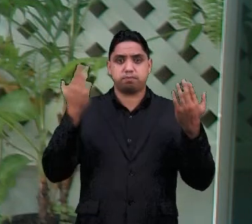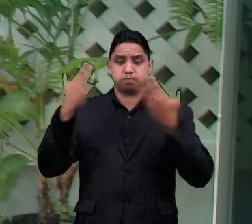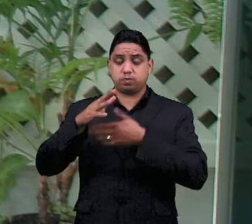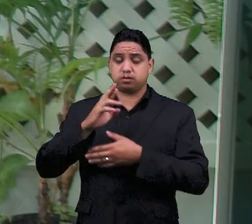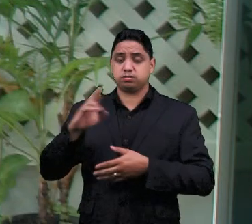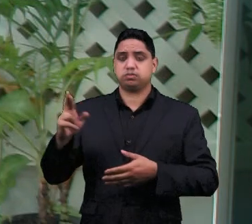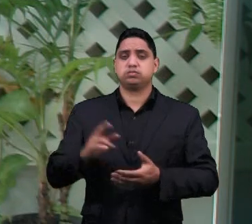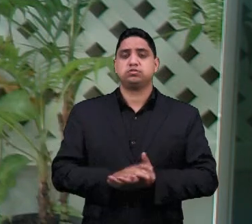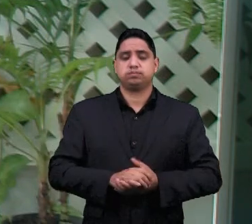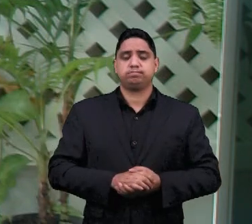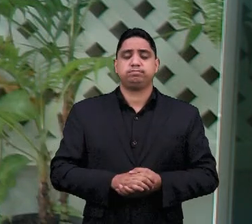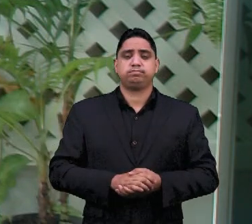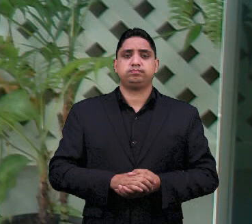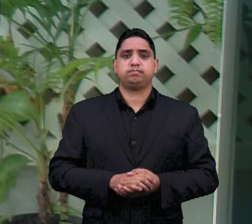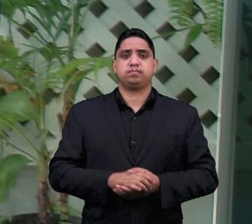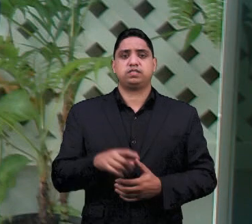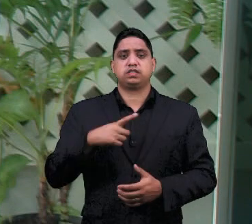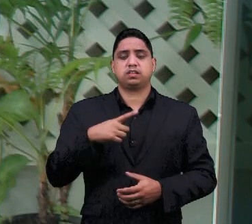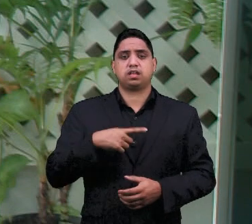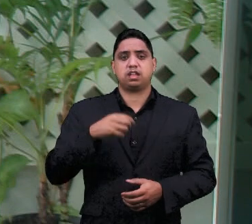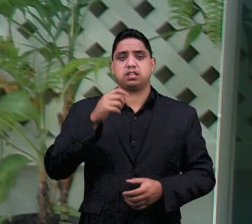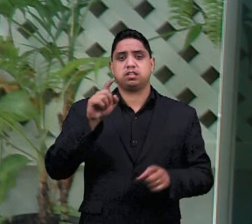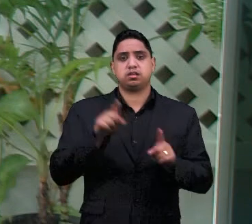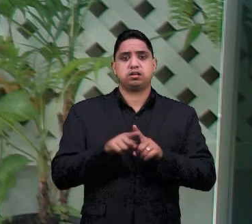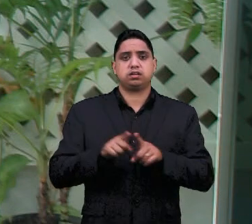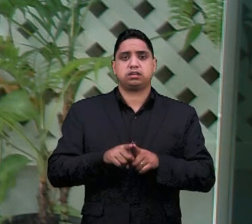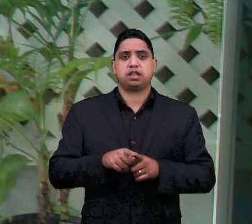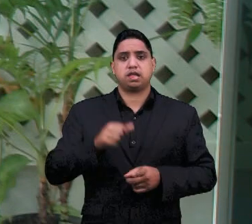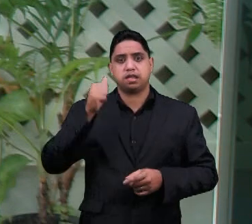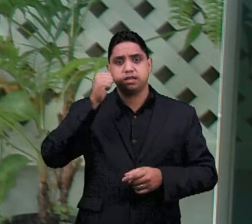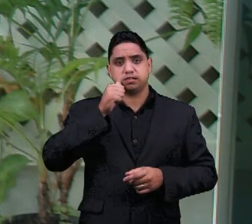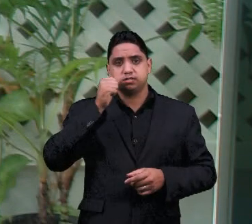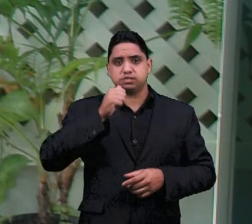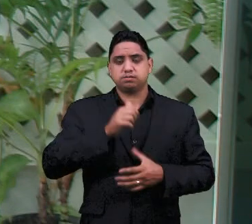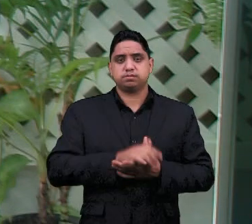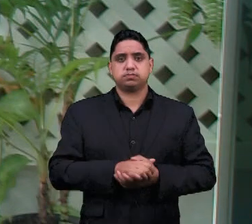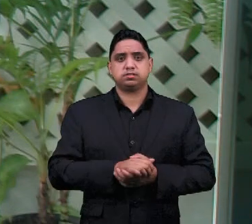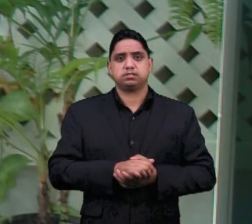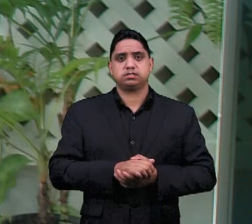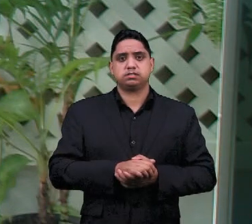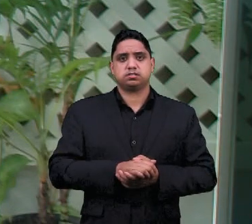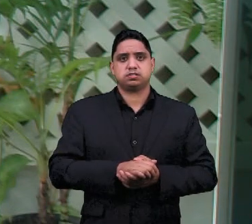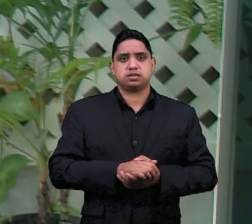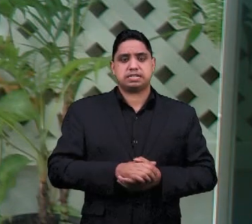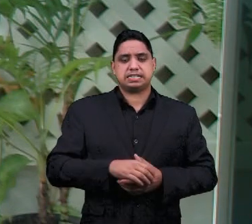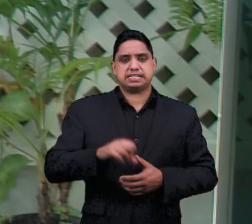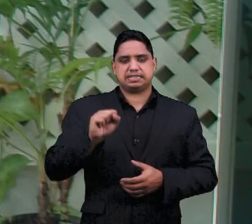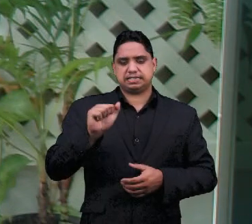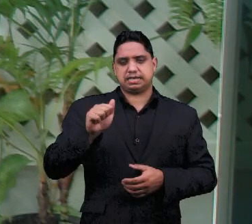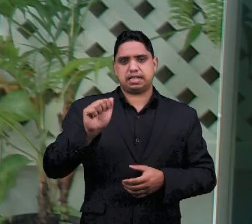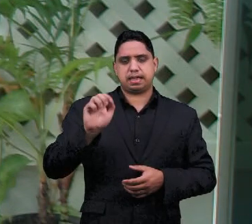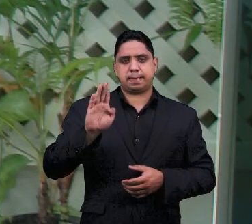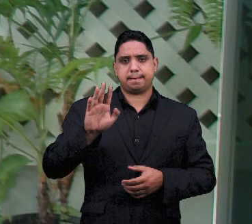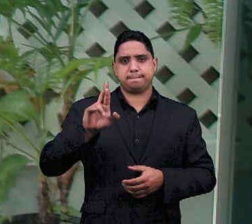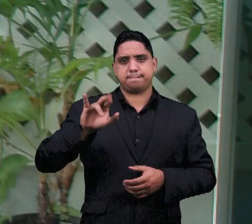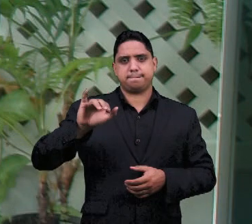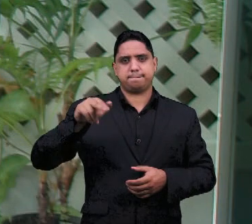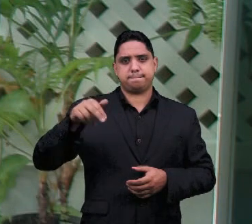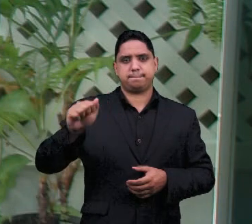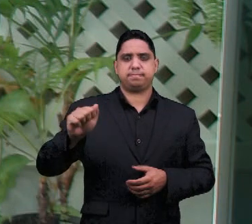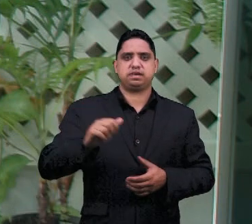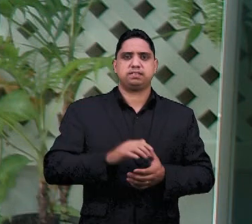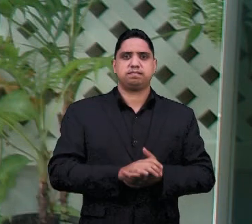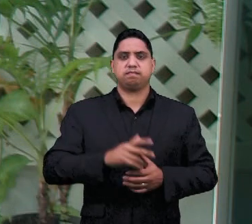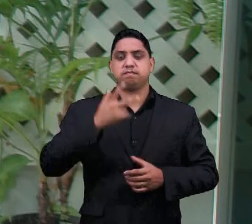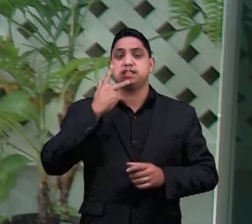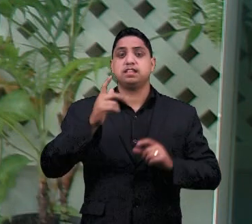pour porter un message qu'on doit donner la dîme. Non, notre peuple n'a pas besoin de stimulus externe. Notre peuple, il est fidèle.